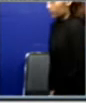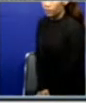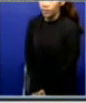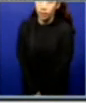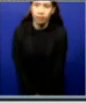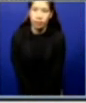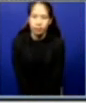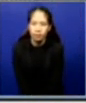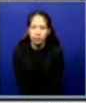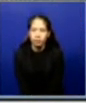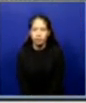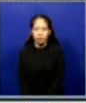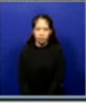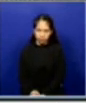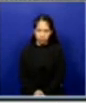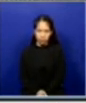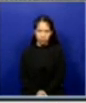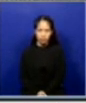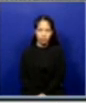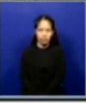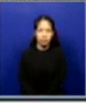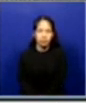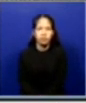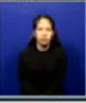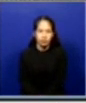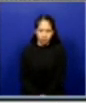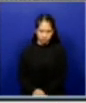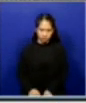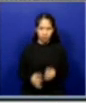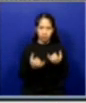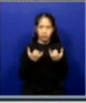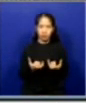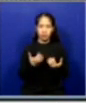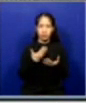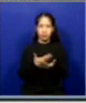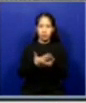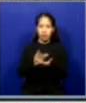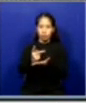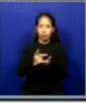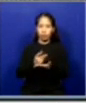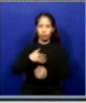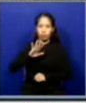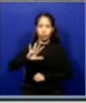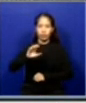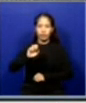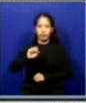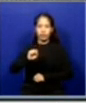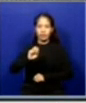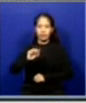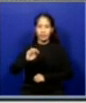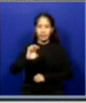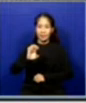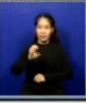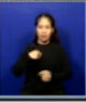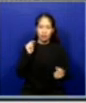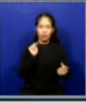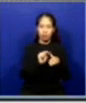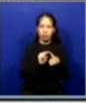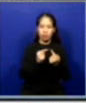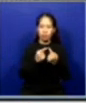นี่คือซอฟท์โลนเงินกู้ที่ SME เข้าถึงแต่ไม่ทั่วถึง